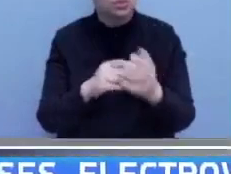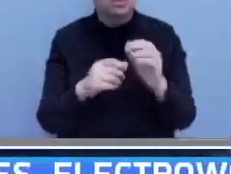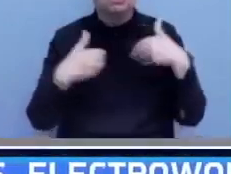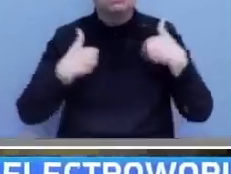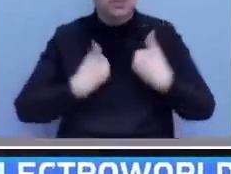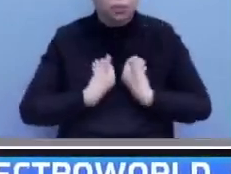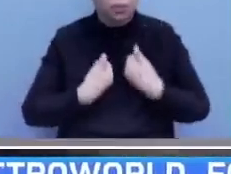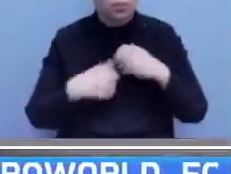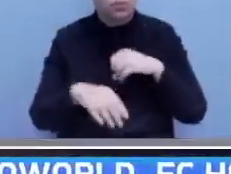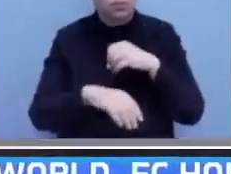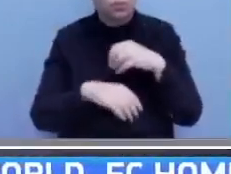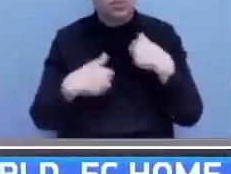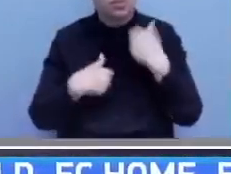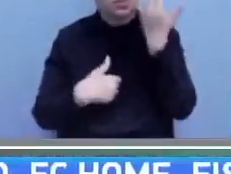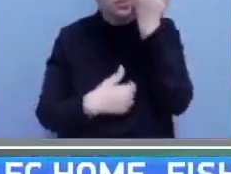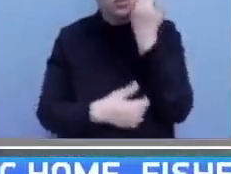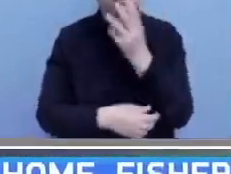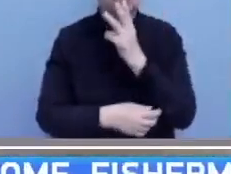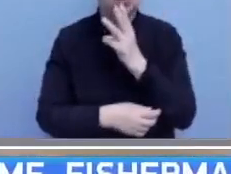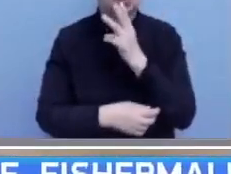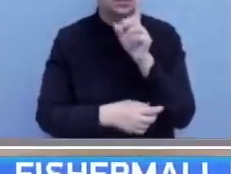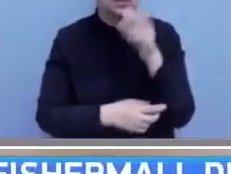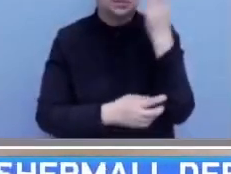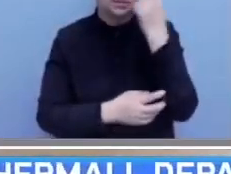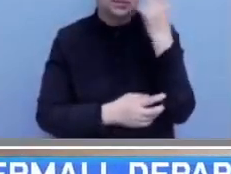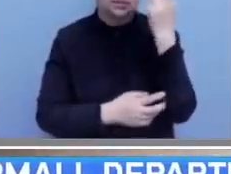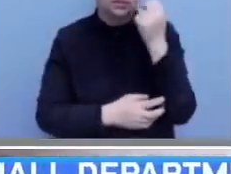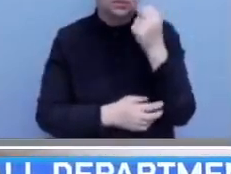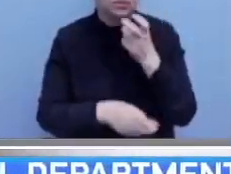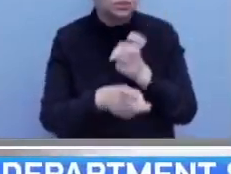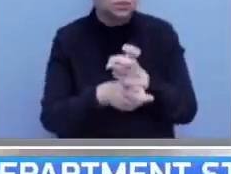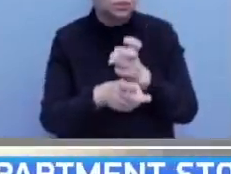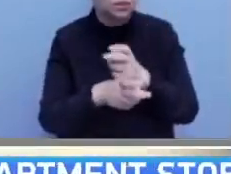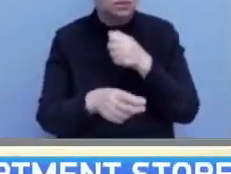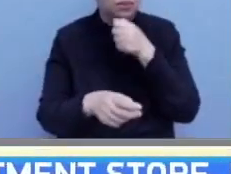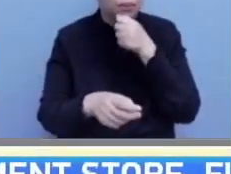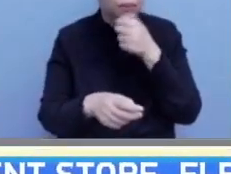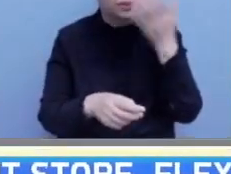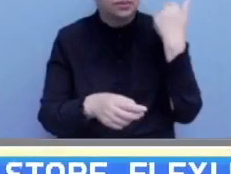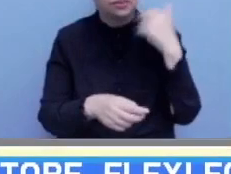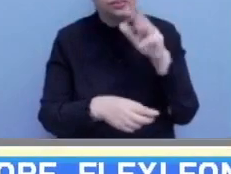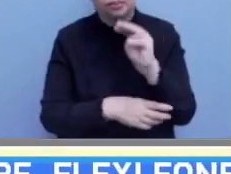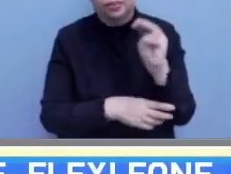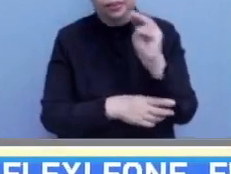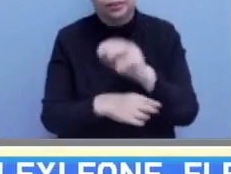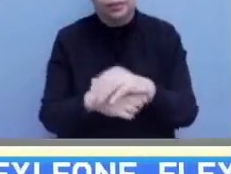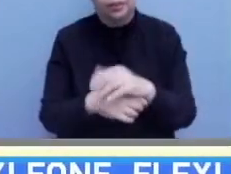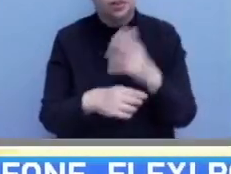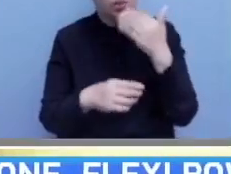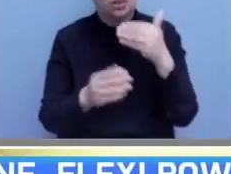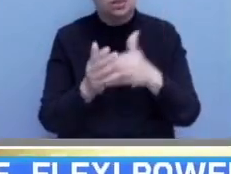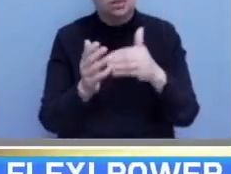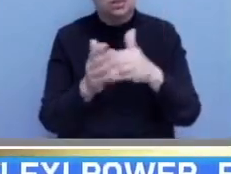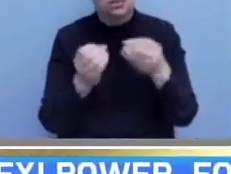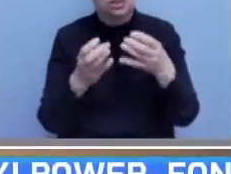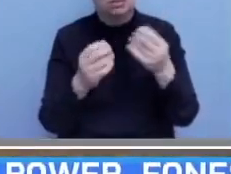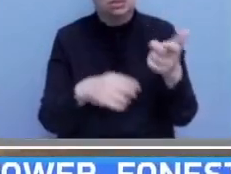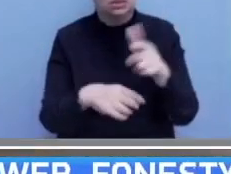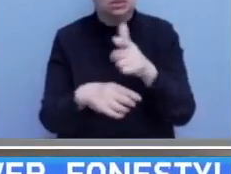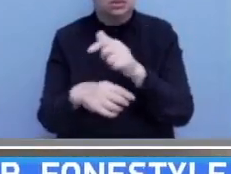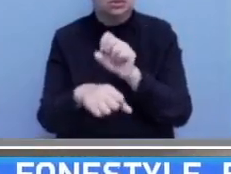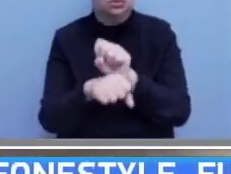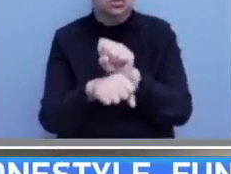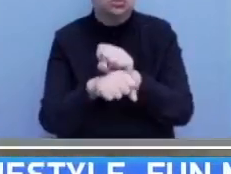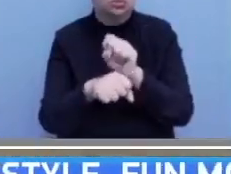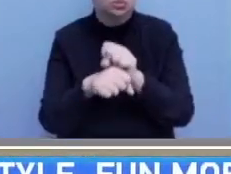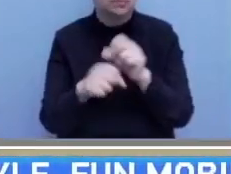at dehydration ang dahilan ng kanyang irregular na kilos noong gabi ng Lunes. Sunod-sunod daw kasi ang mga aktibidad ni Gov. Tuloy pa rin